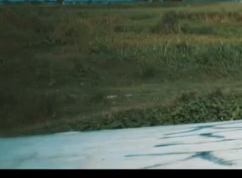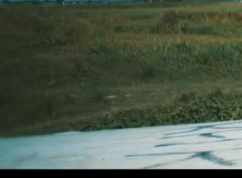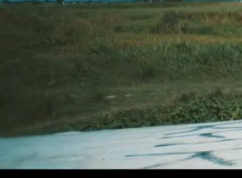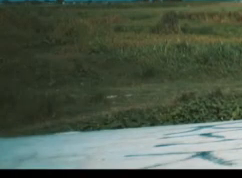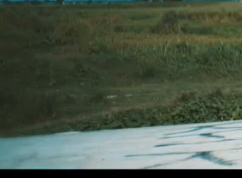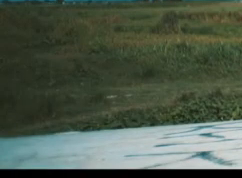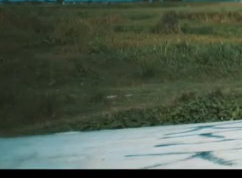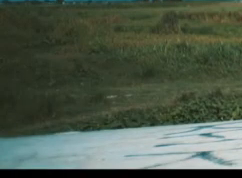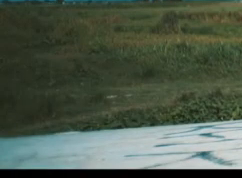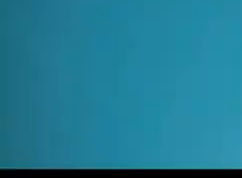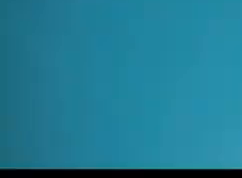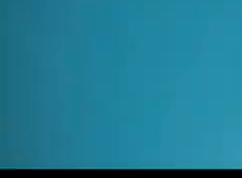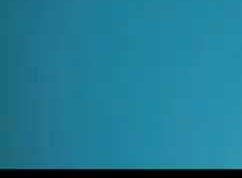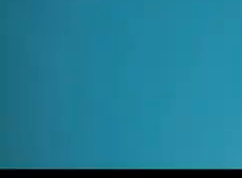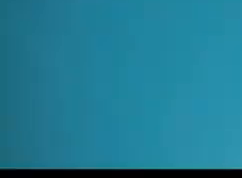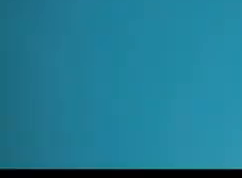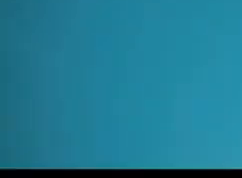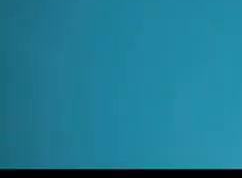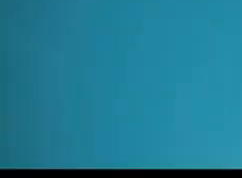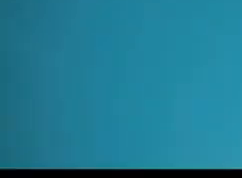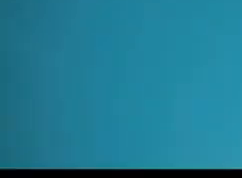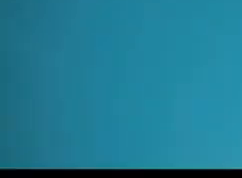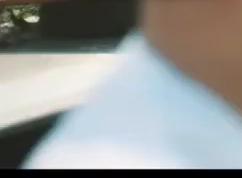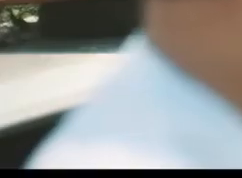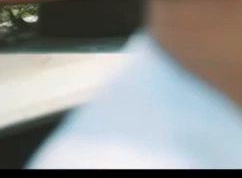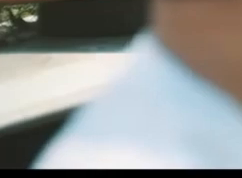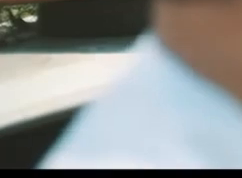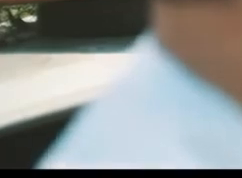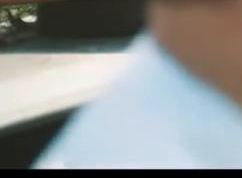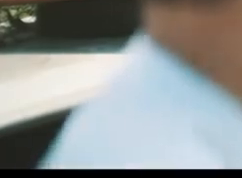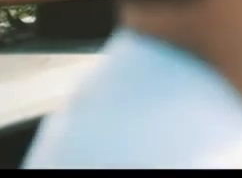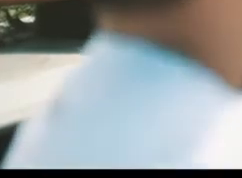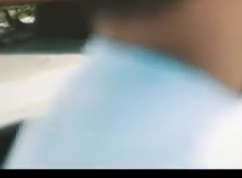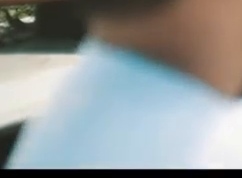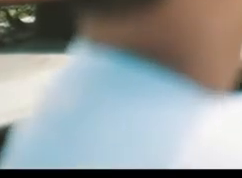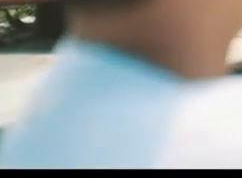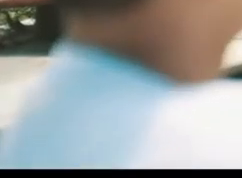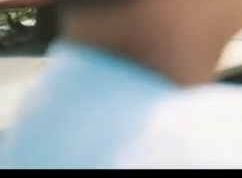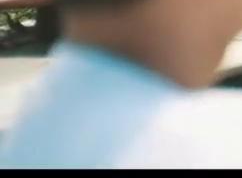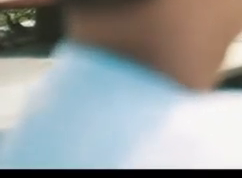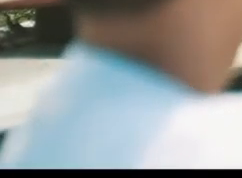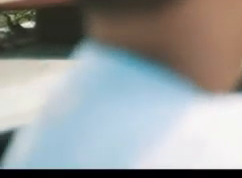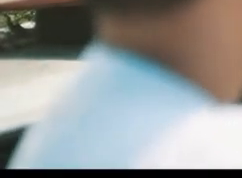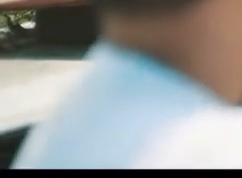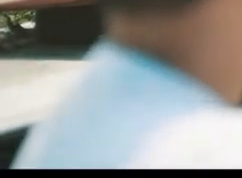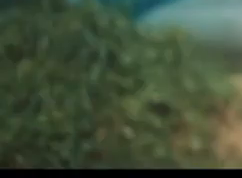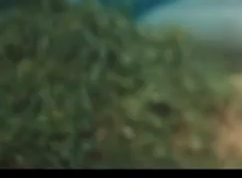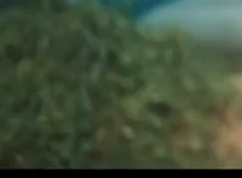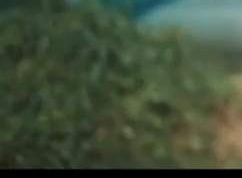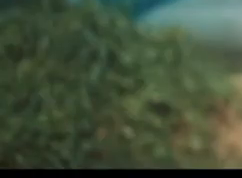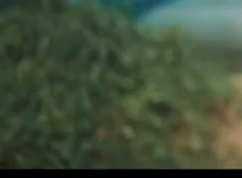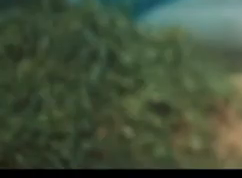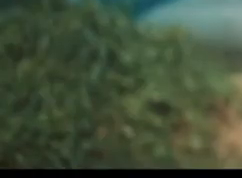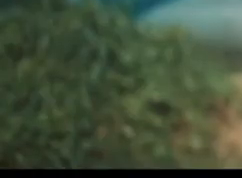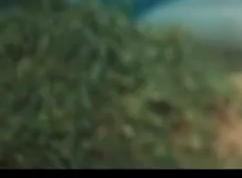Papalubog ang araw noon at dahan-dahan lumulubog din ang puso ko sa